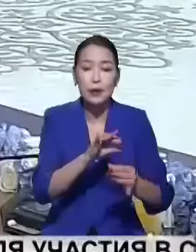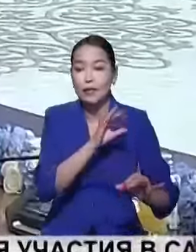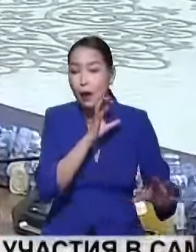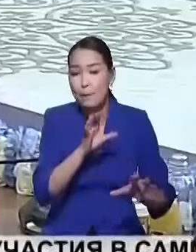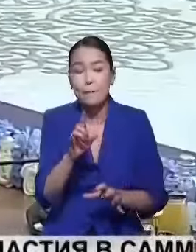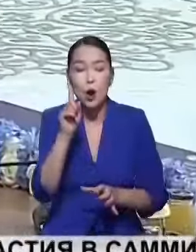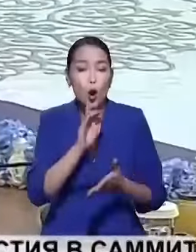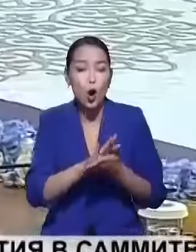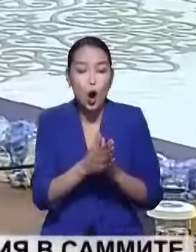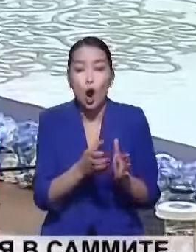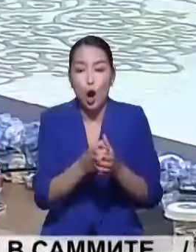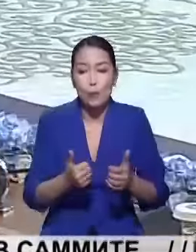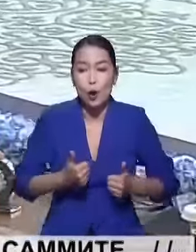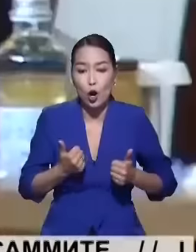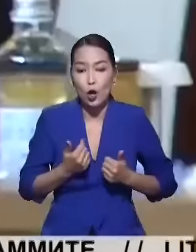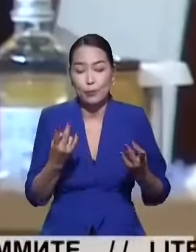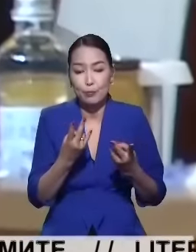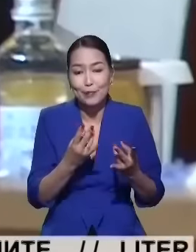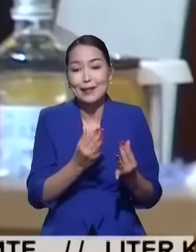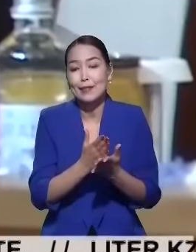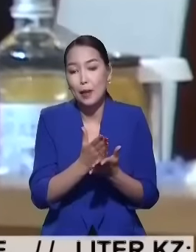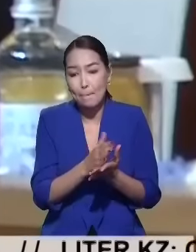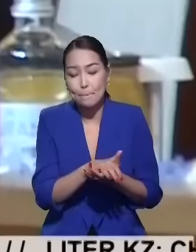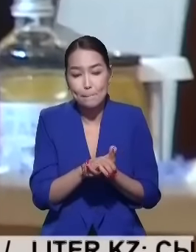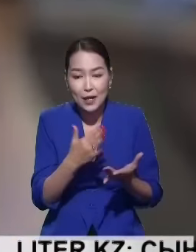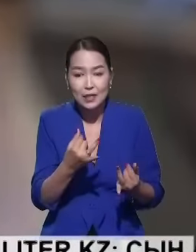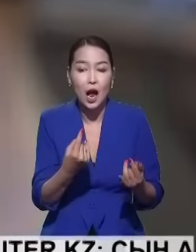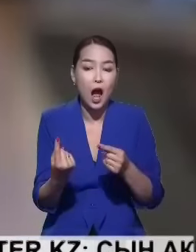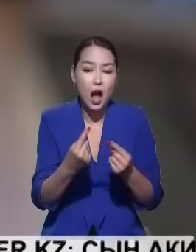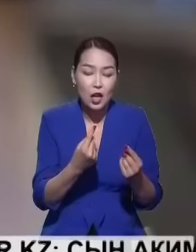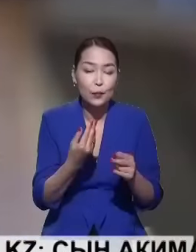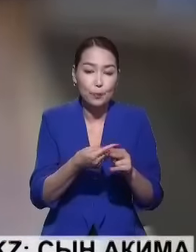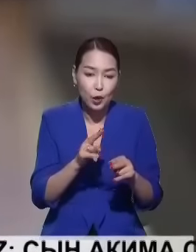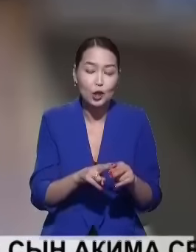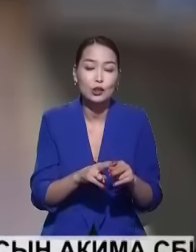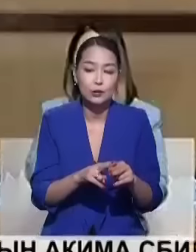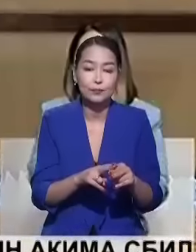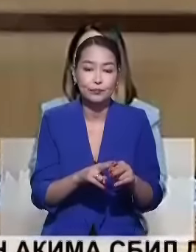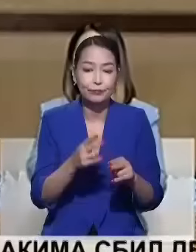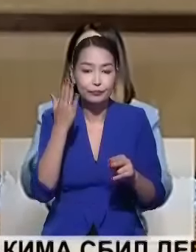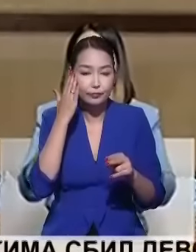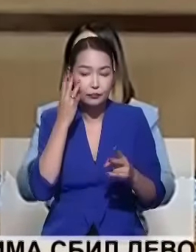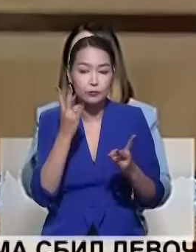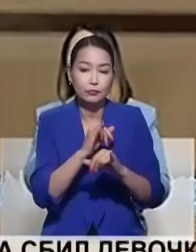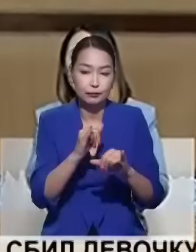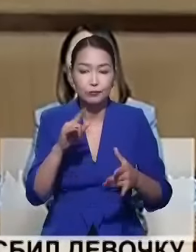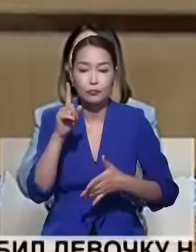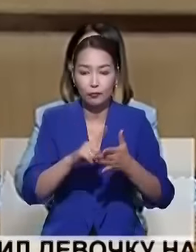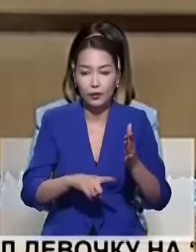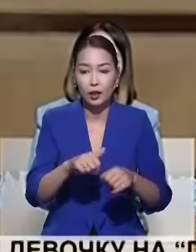благодаря коллективным усилиям и мудрой дипломатии. И односторонние санкции этому не способствуют, убежден глава